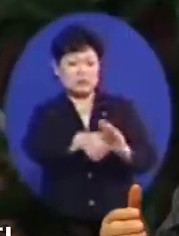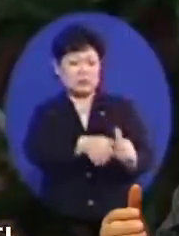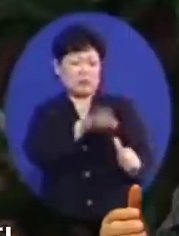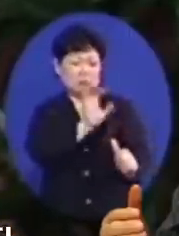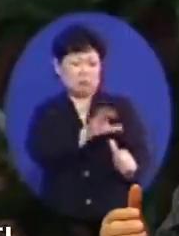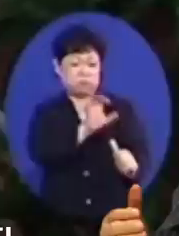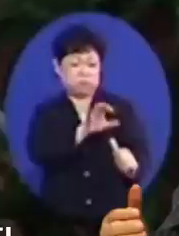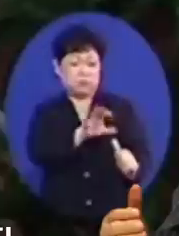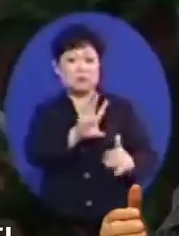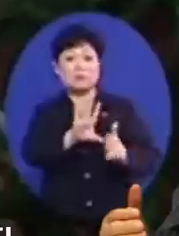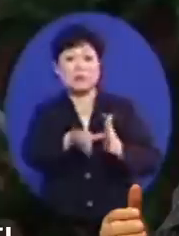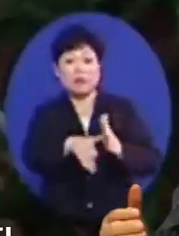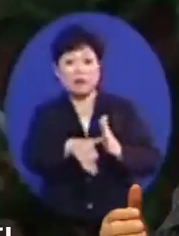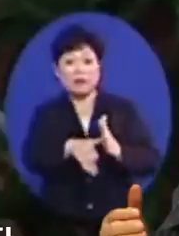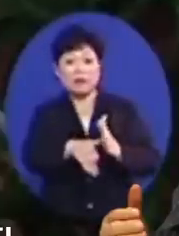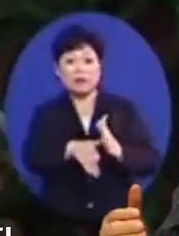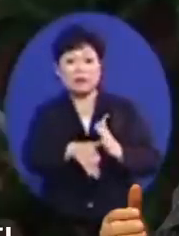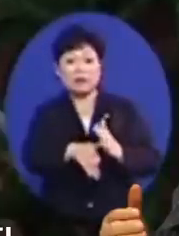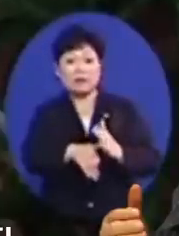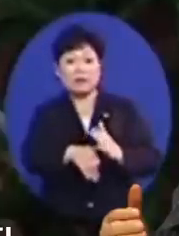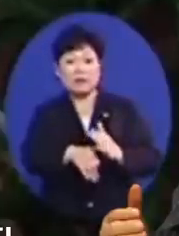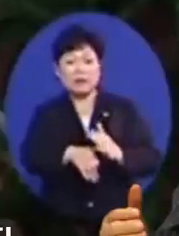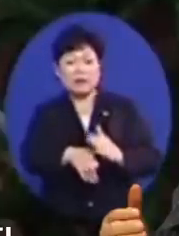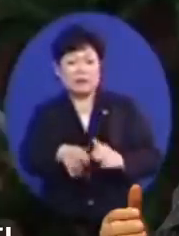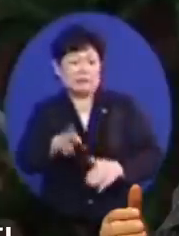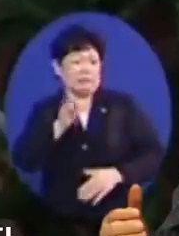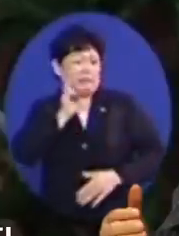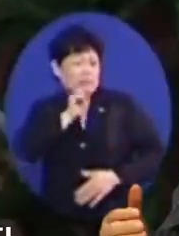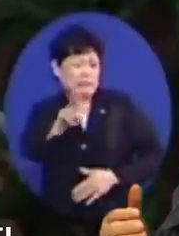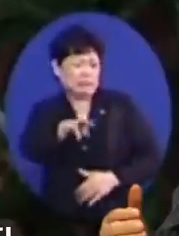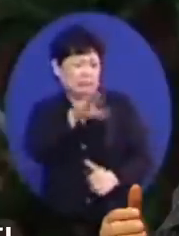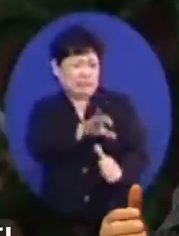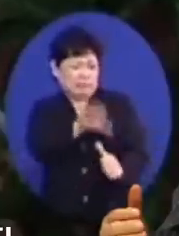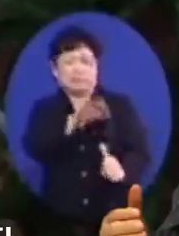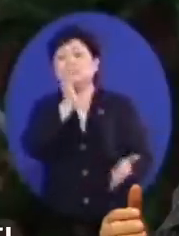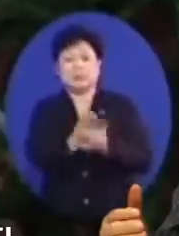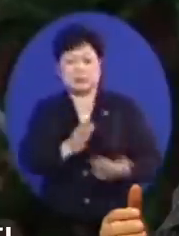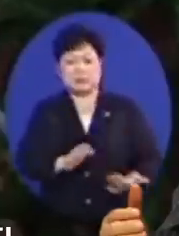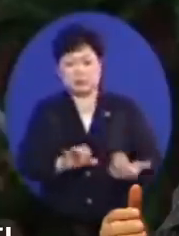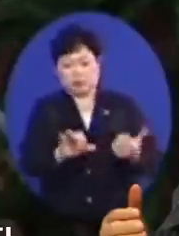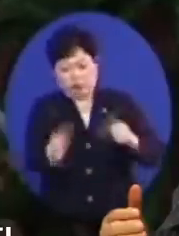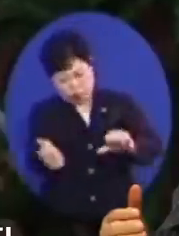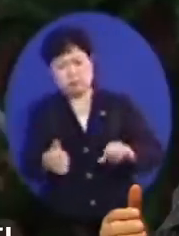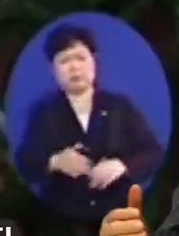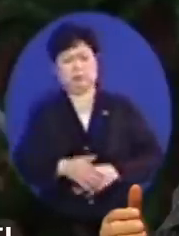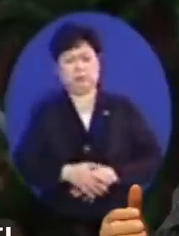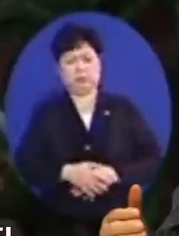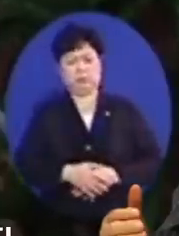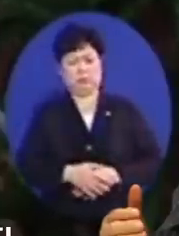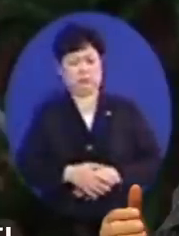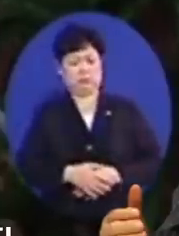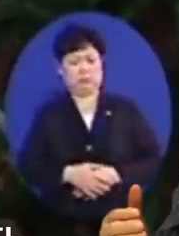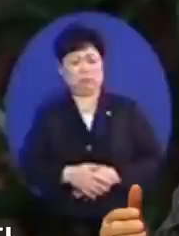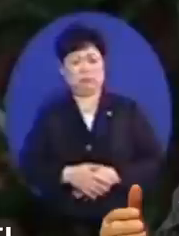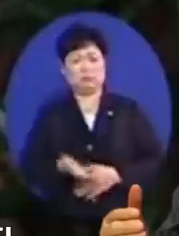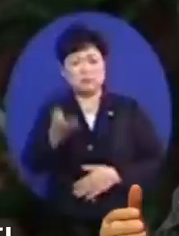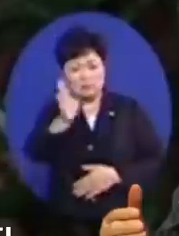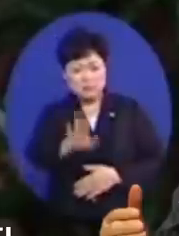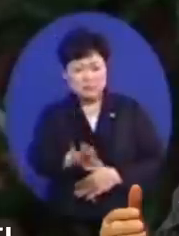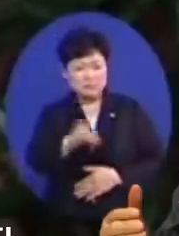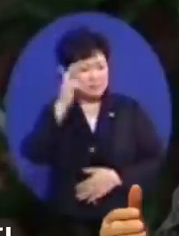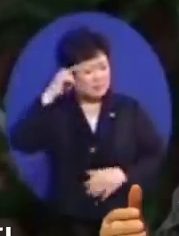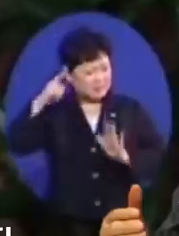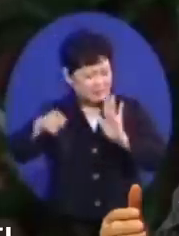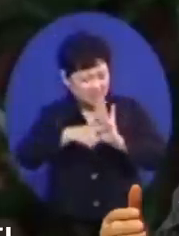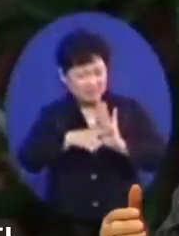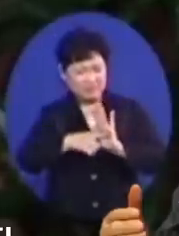때도 지독한 꾸중을 하지 마십시오. 죽음을 가져오는 것입니다. 그러나 긍정적이고